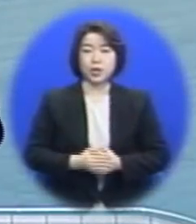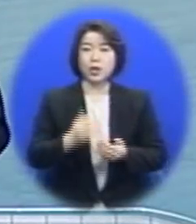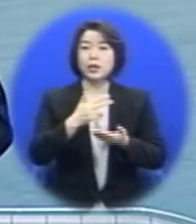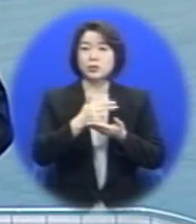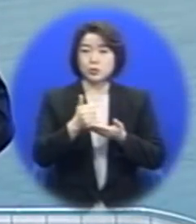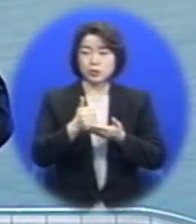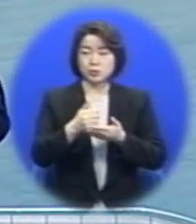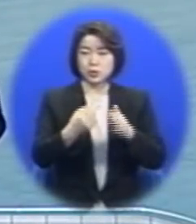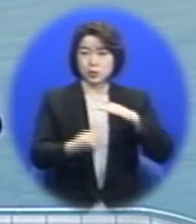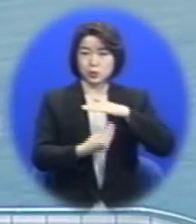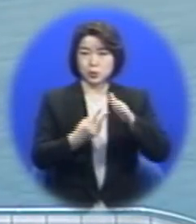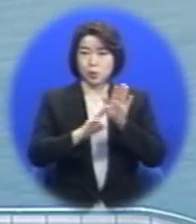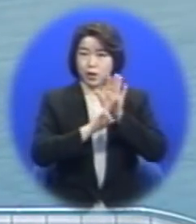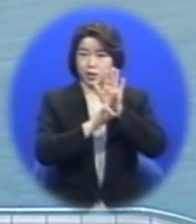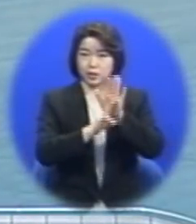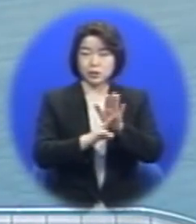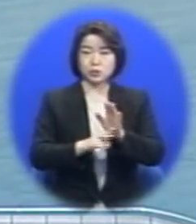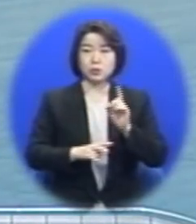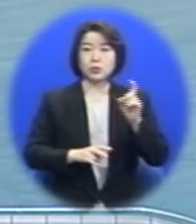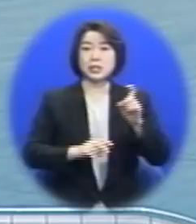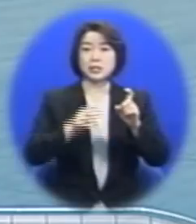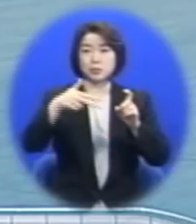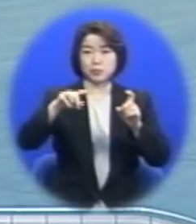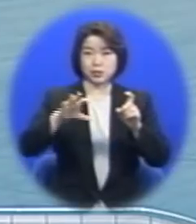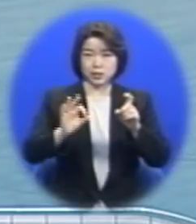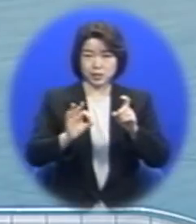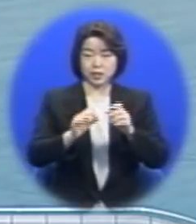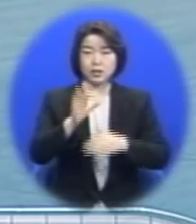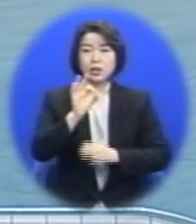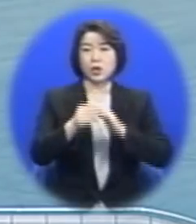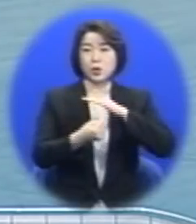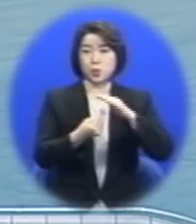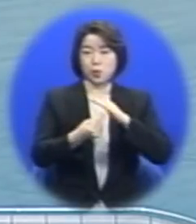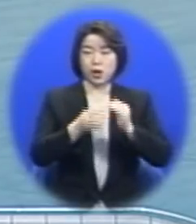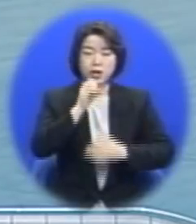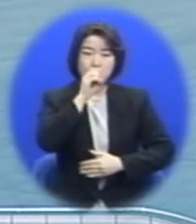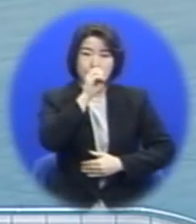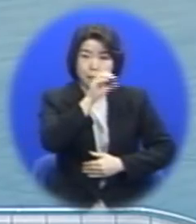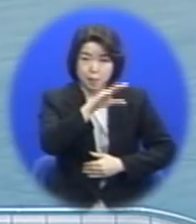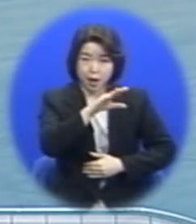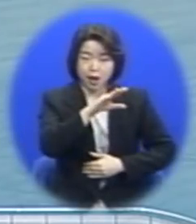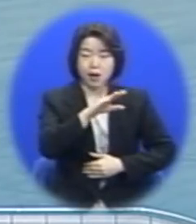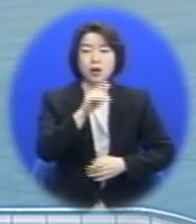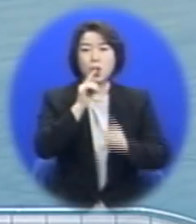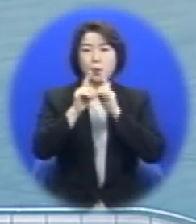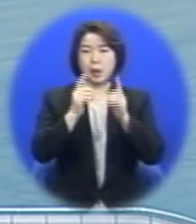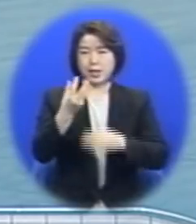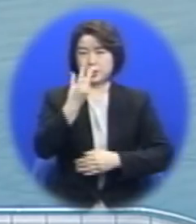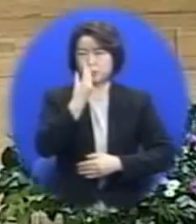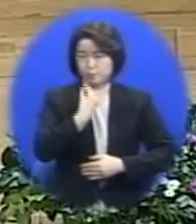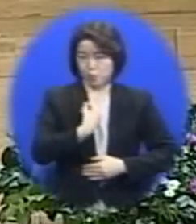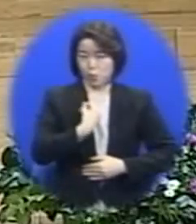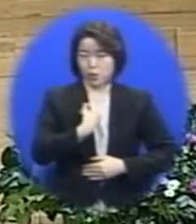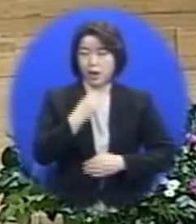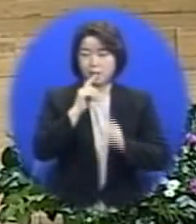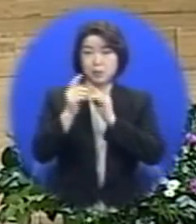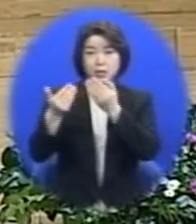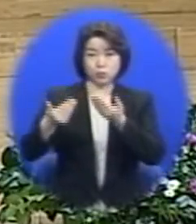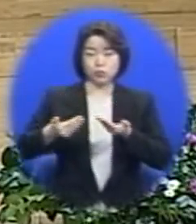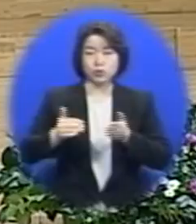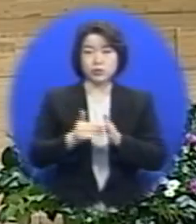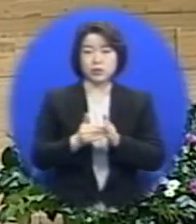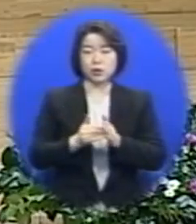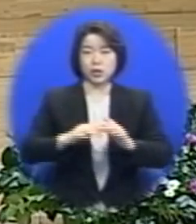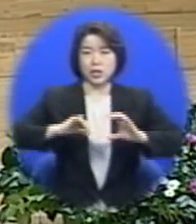주님은 요한계시록 10장에서 요한에게 말씀을 먹으라는 말씀을 주셨습니다. 그것은 세상